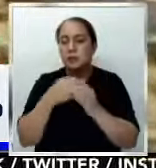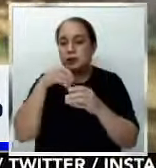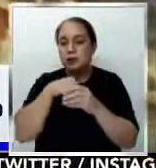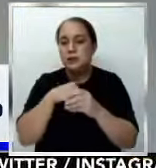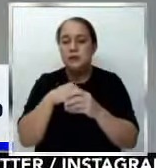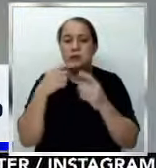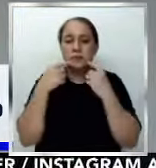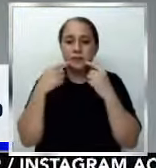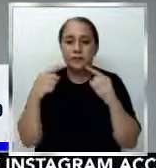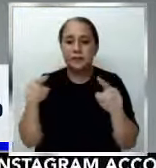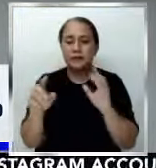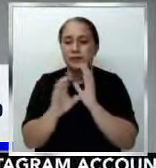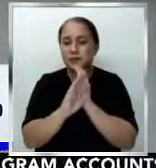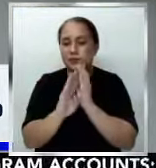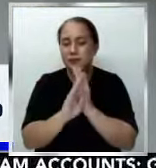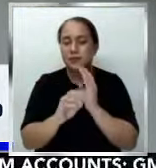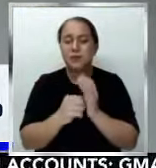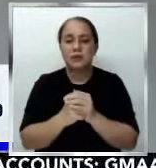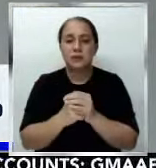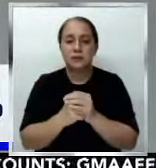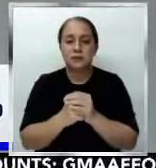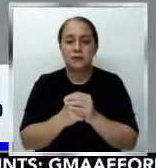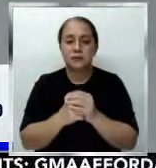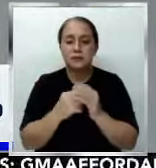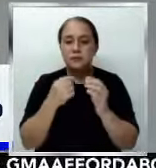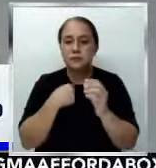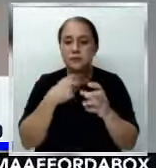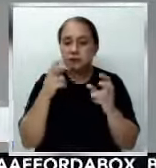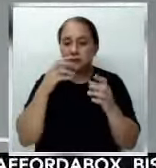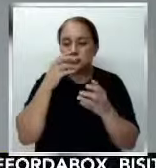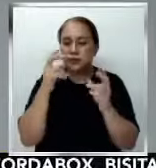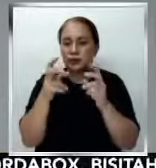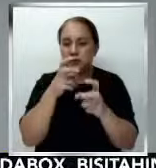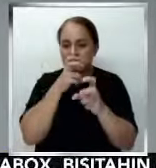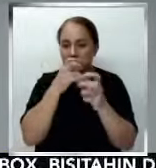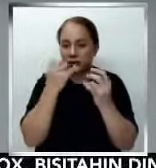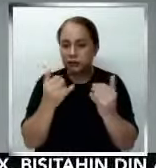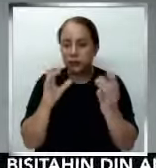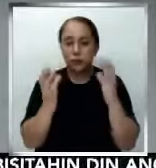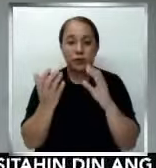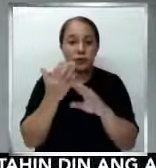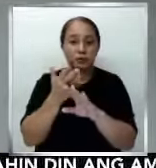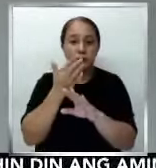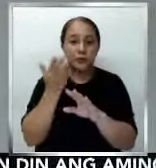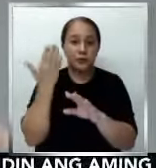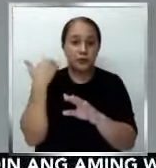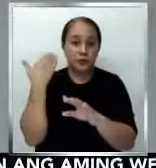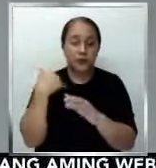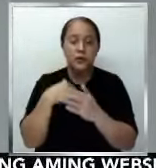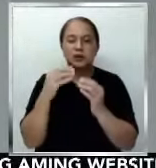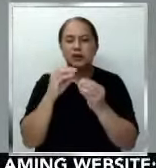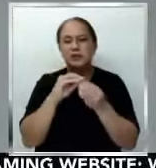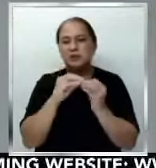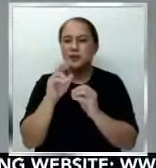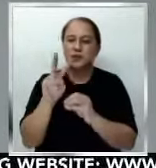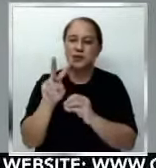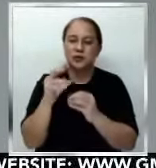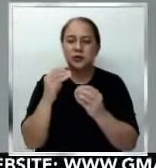sasakyan. Magiging mas mahigpit lang tayo sa ngayon as compared with the previous po na alert level 2 tayo, ngayon level 3. So